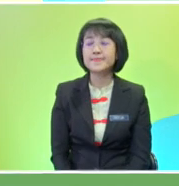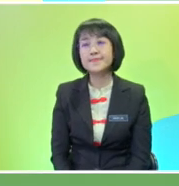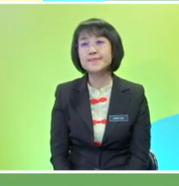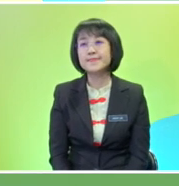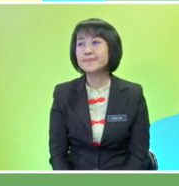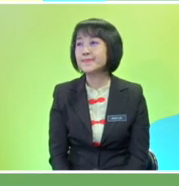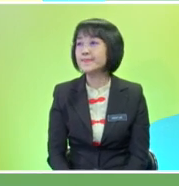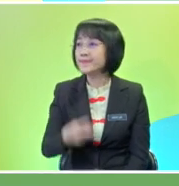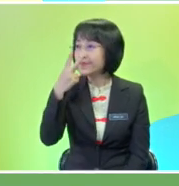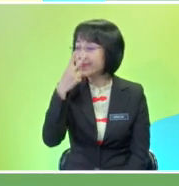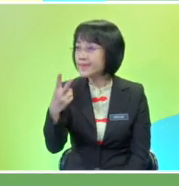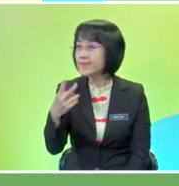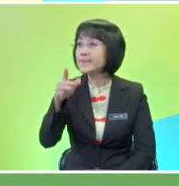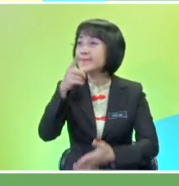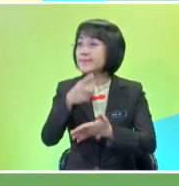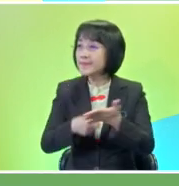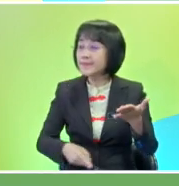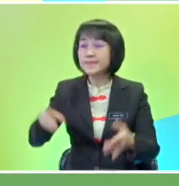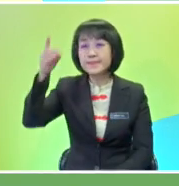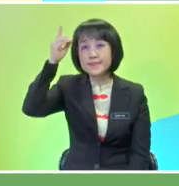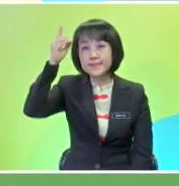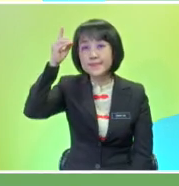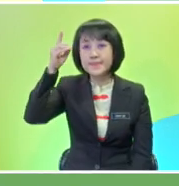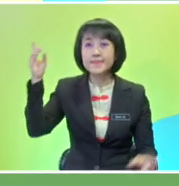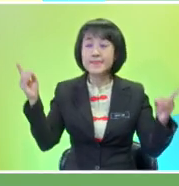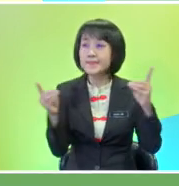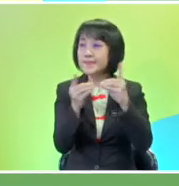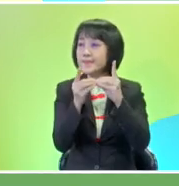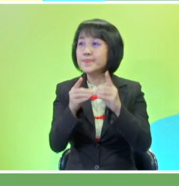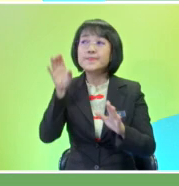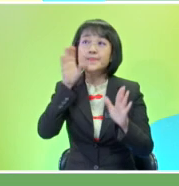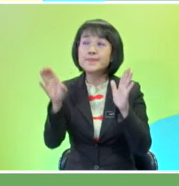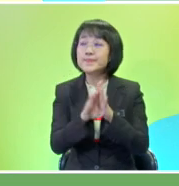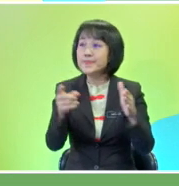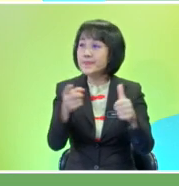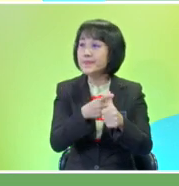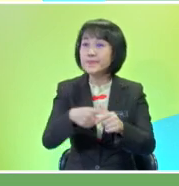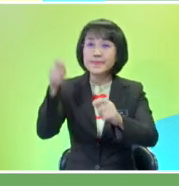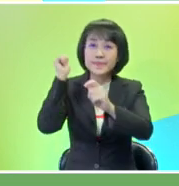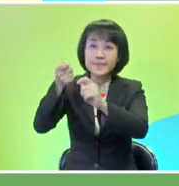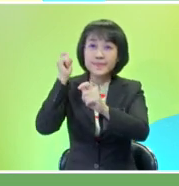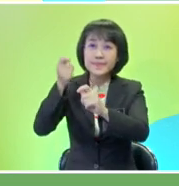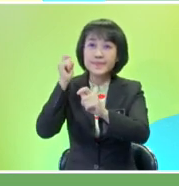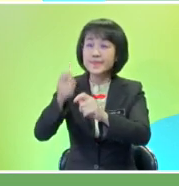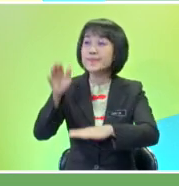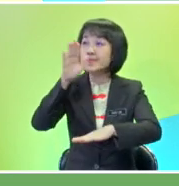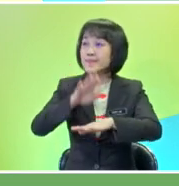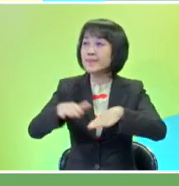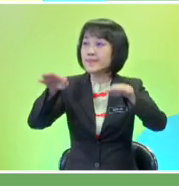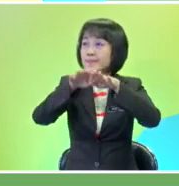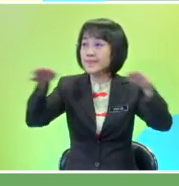okey Mar kita tengok apa yang di jumpa okey yang pertama okey gambar yang pertama adalah penukul di atas